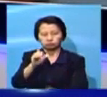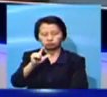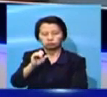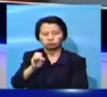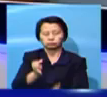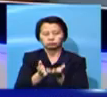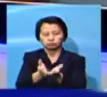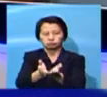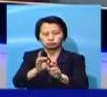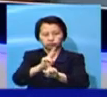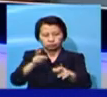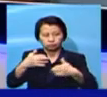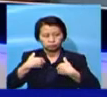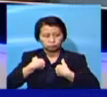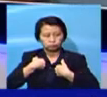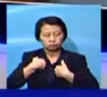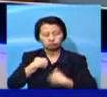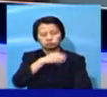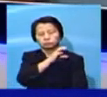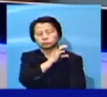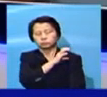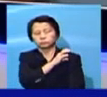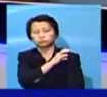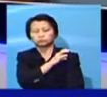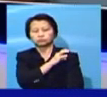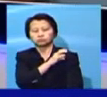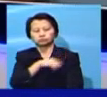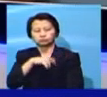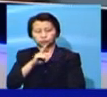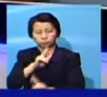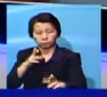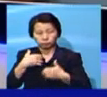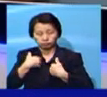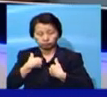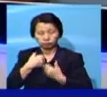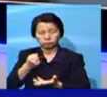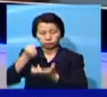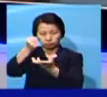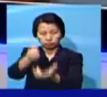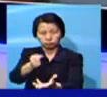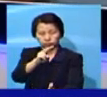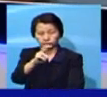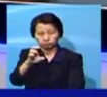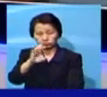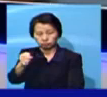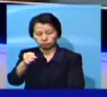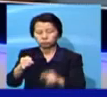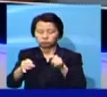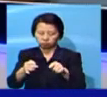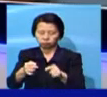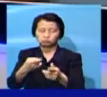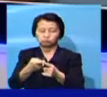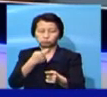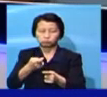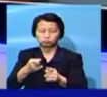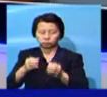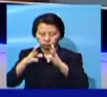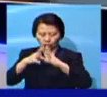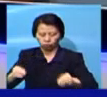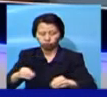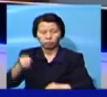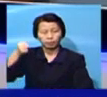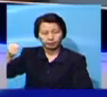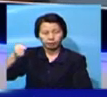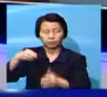Marin sedia ada pengerusi eksekutifnya Datuk Mohamad azlan Hashim berkata peruntukan ini merupakan sebahagian hasil pelupusan